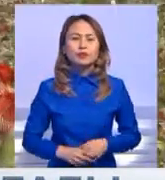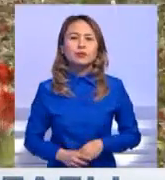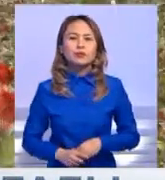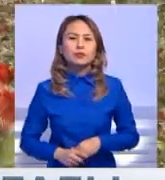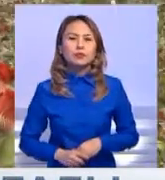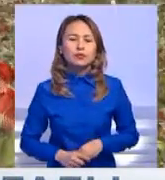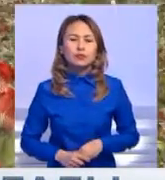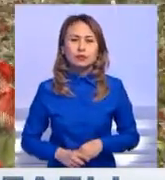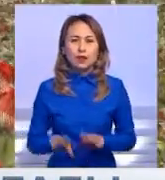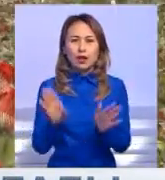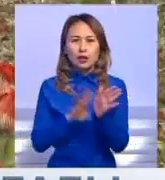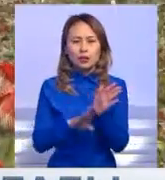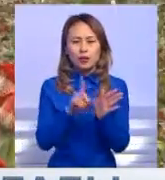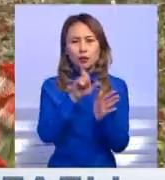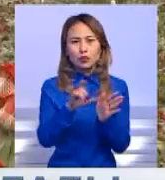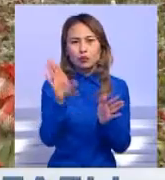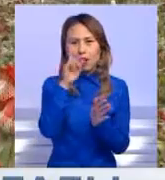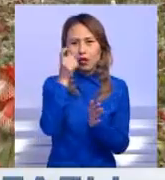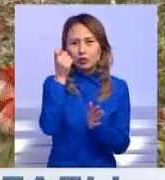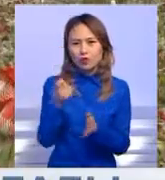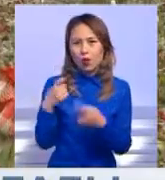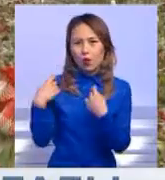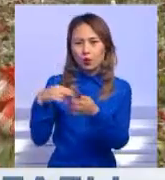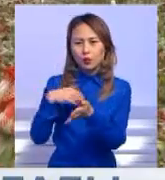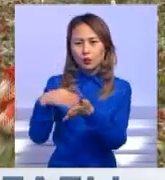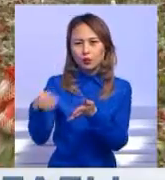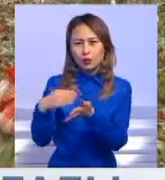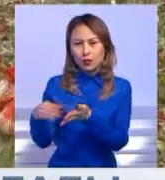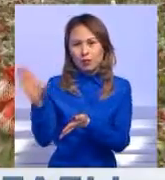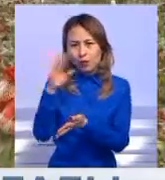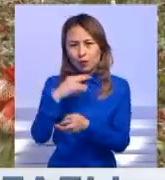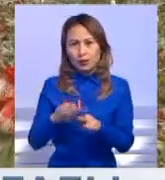анау қарапайым жұртқа да арзандау гүл жеткізіп беру үшін.